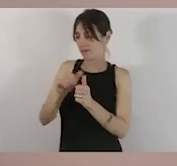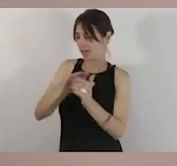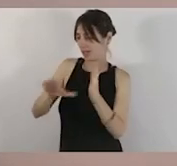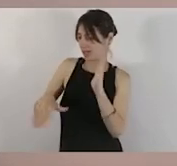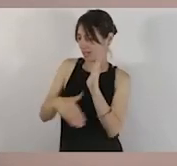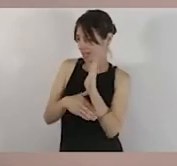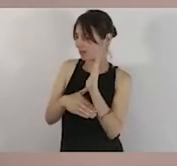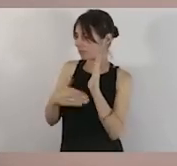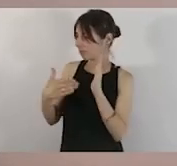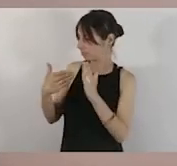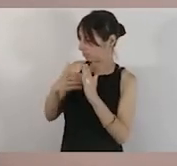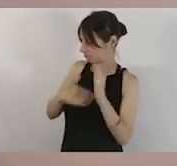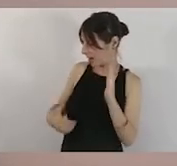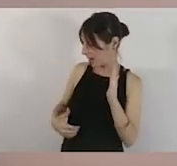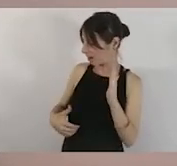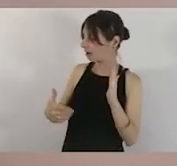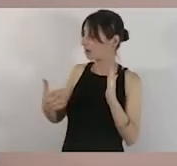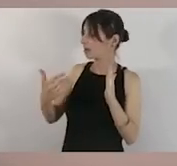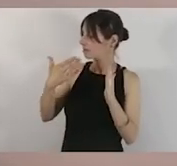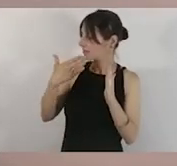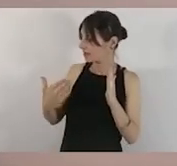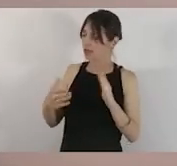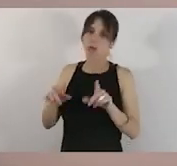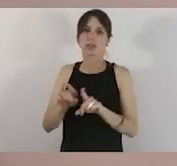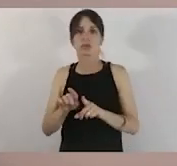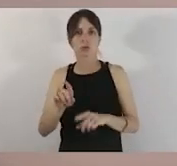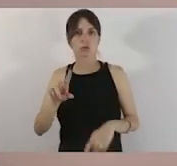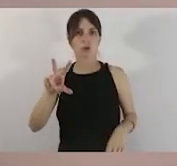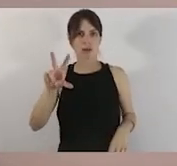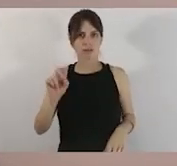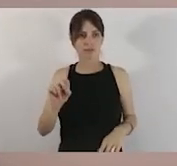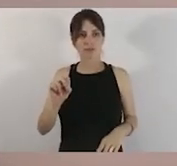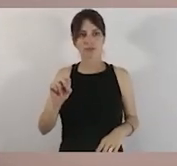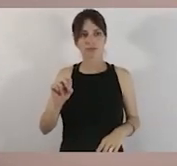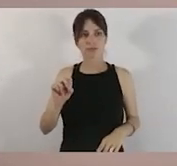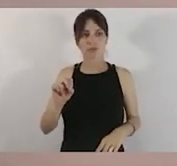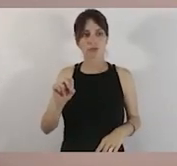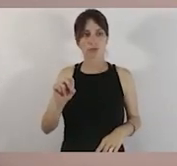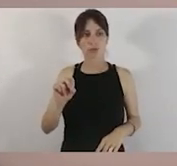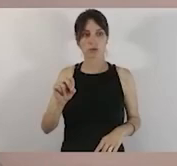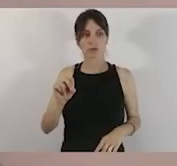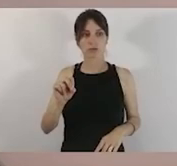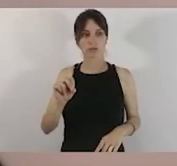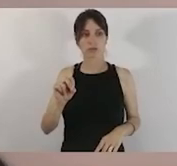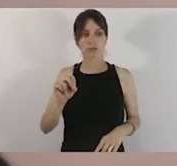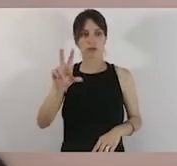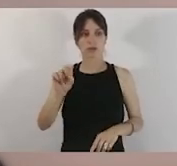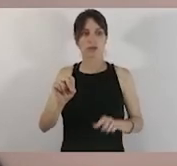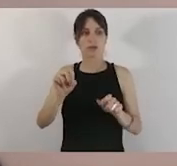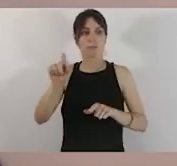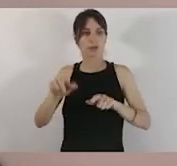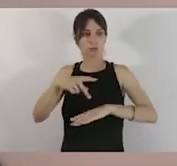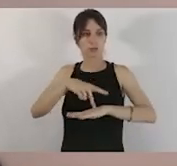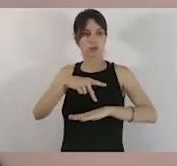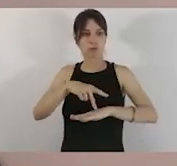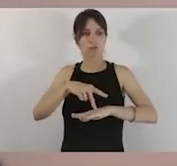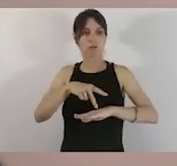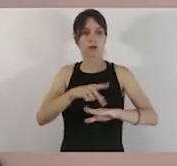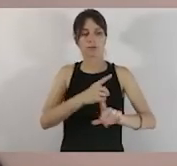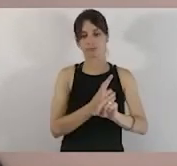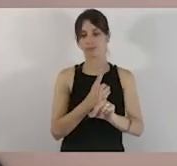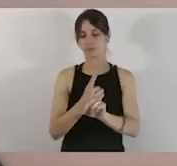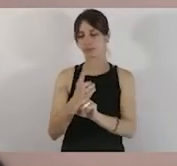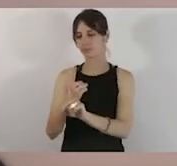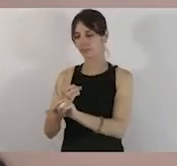aujourd'hui, c'est plus de 30 patients qui ont été quand même suivis, qui sont suivis. Le SIAD est prêt à venir tous les jours quand c'est